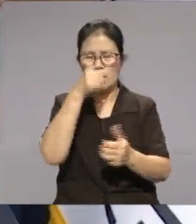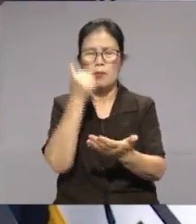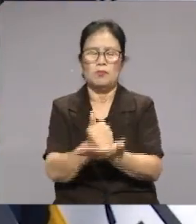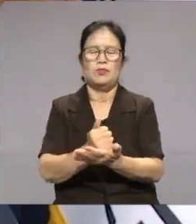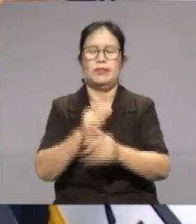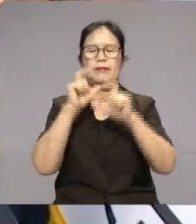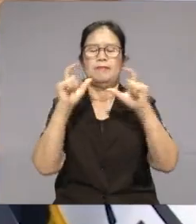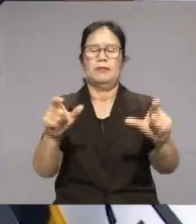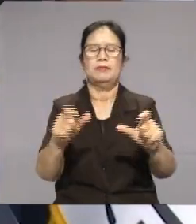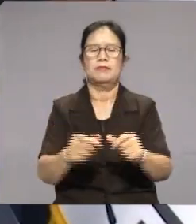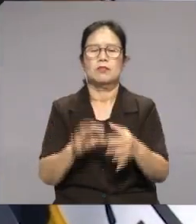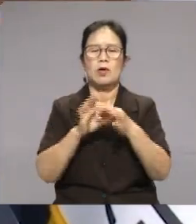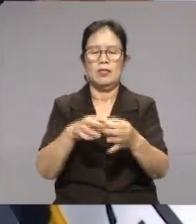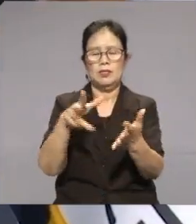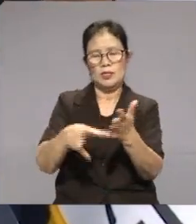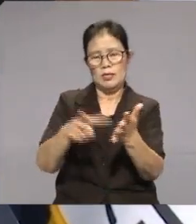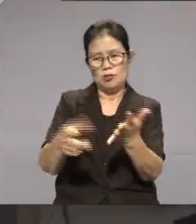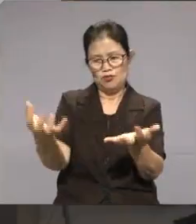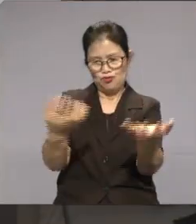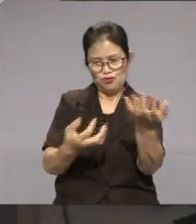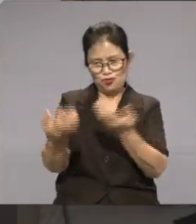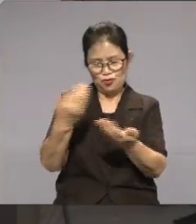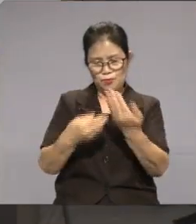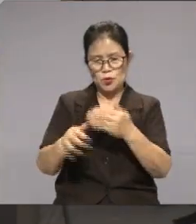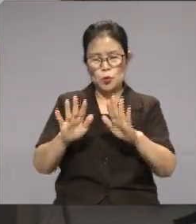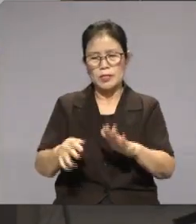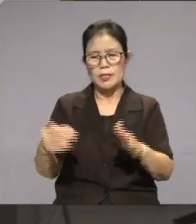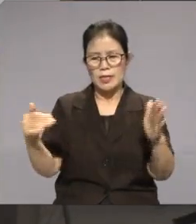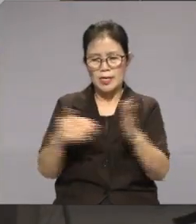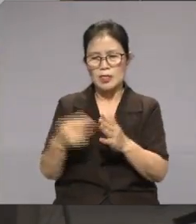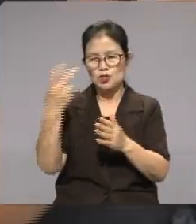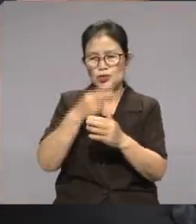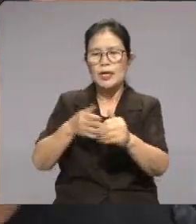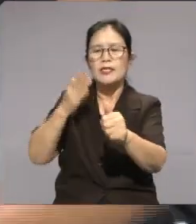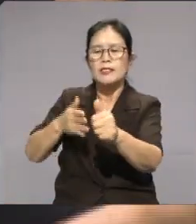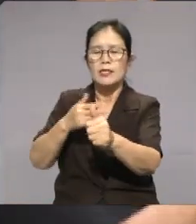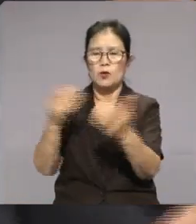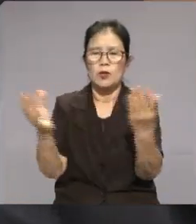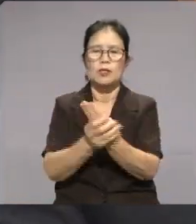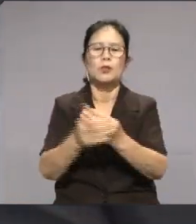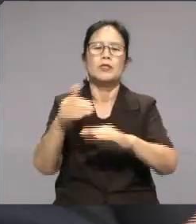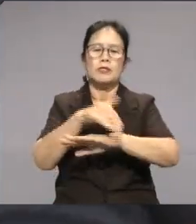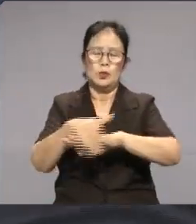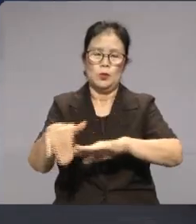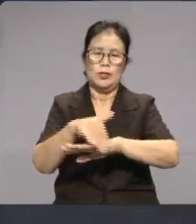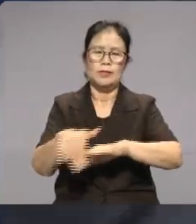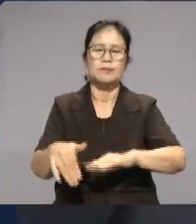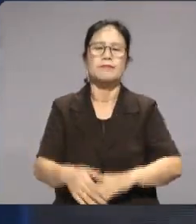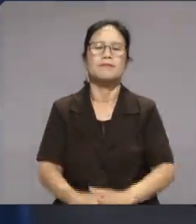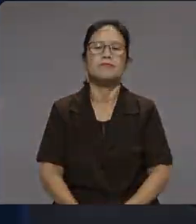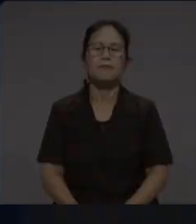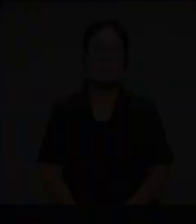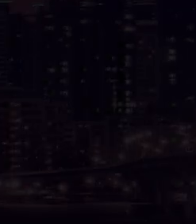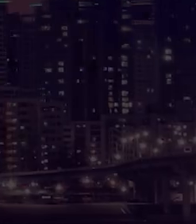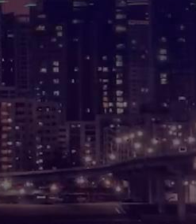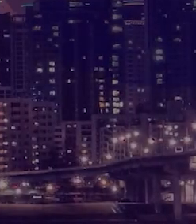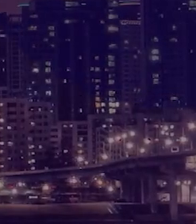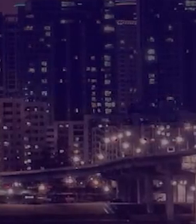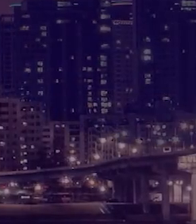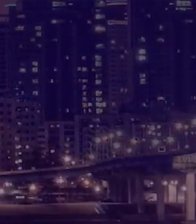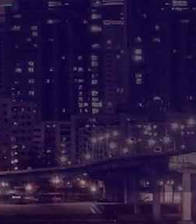정는 관련자료를 수집해 오늘까지 수사 의뢰를 완료할 계획입니다 OBS 뉴스 이상입니다